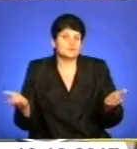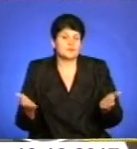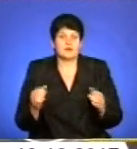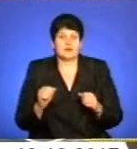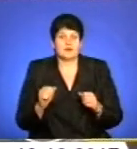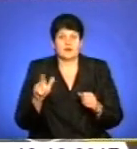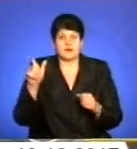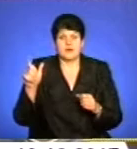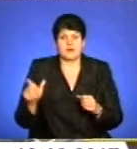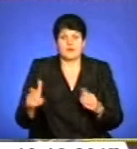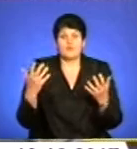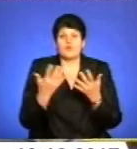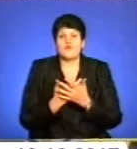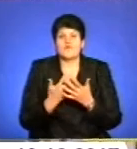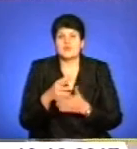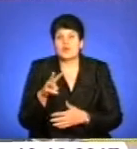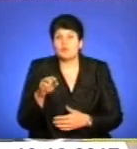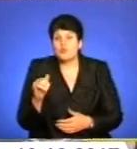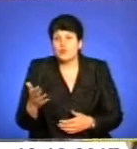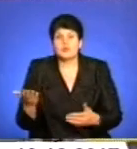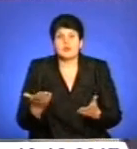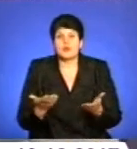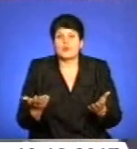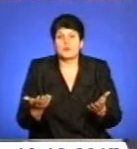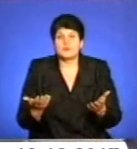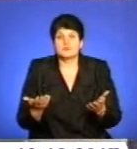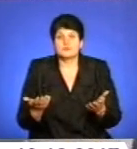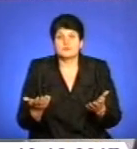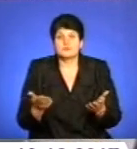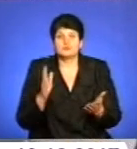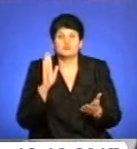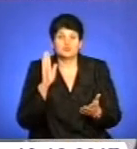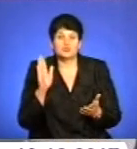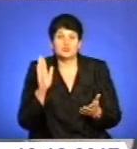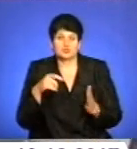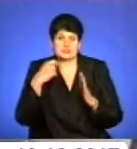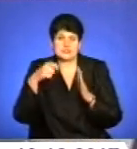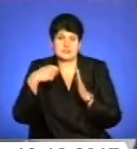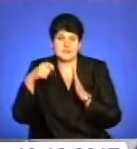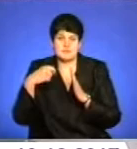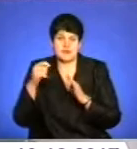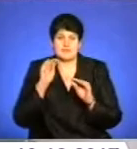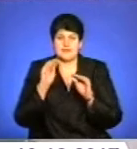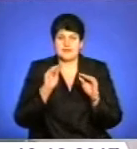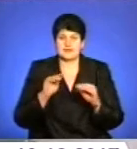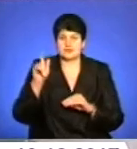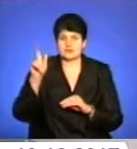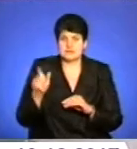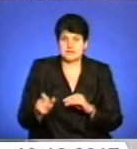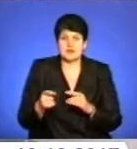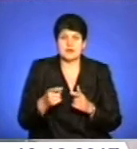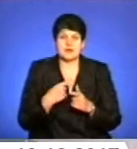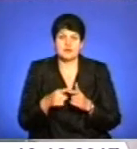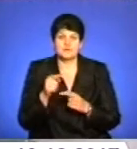героями кінофільму, який будуть знімати або режисери, або ті люди,